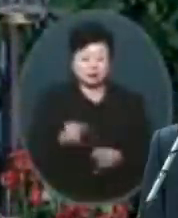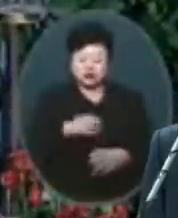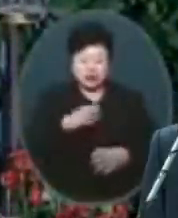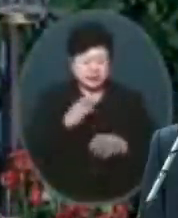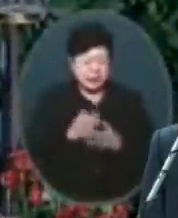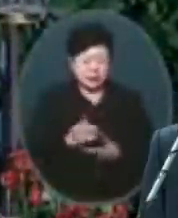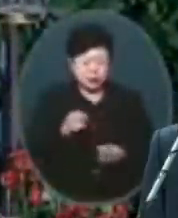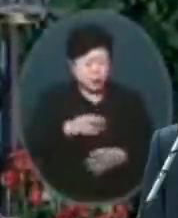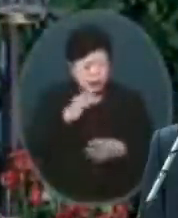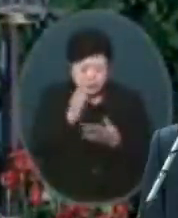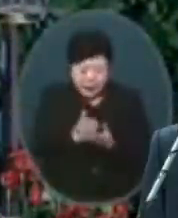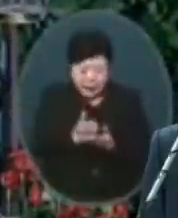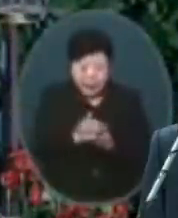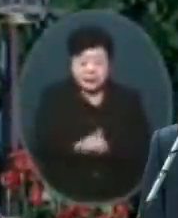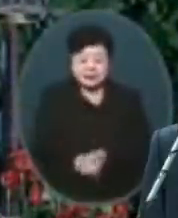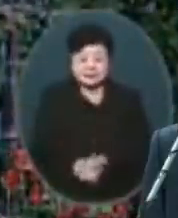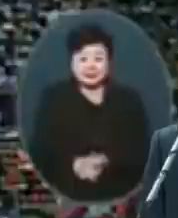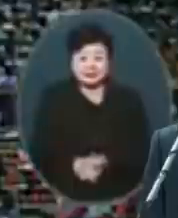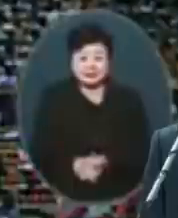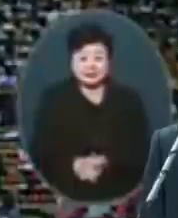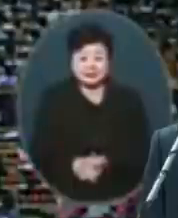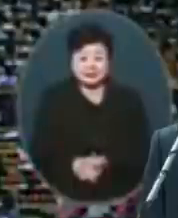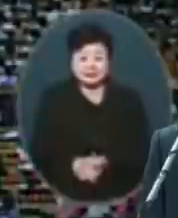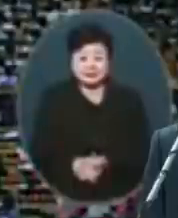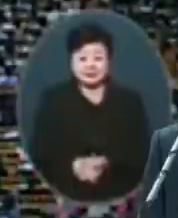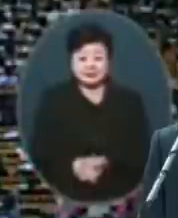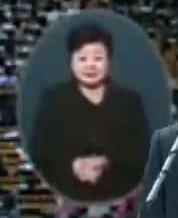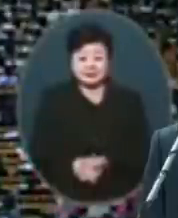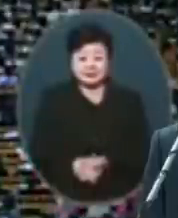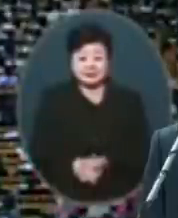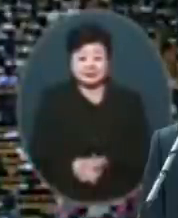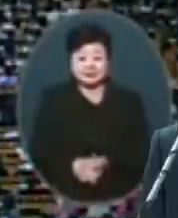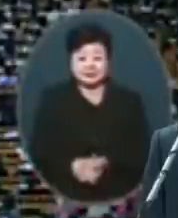두려워하지 말고 놀라지 말라는 것입니다.